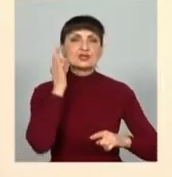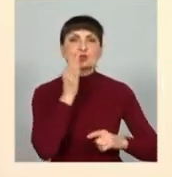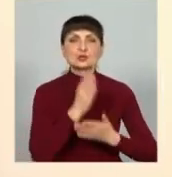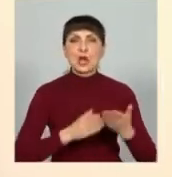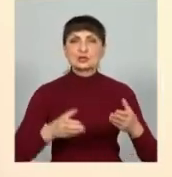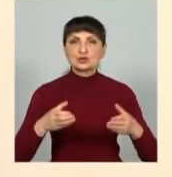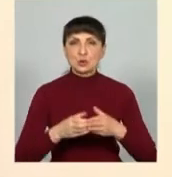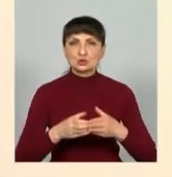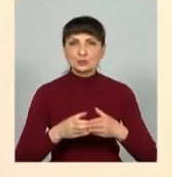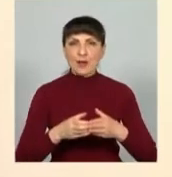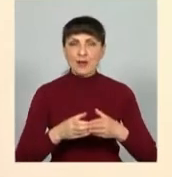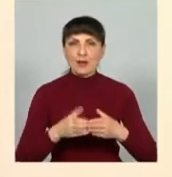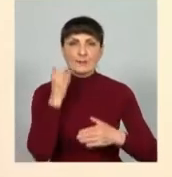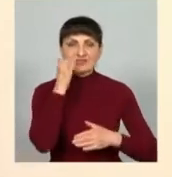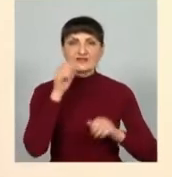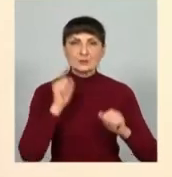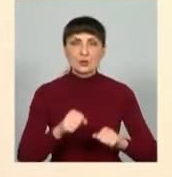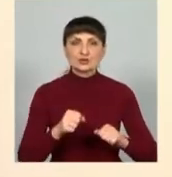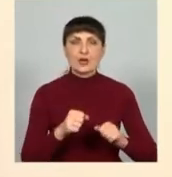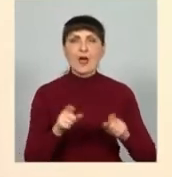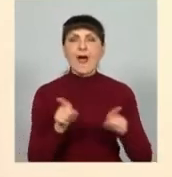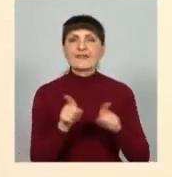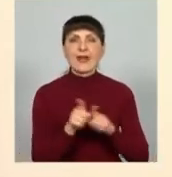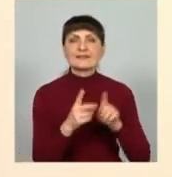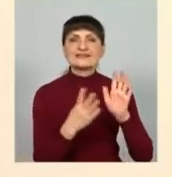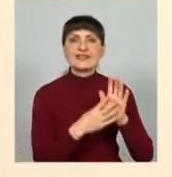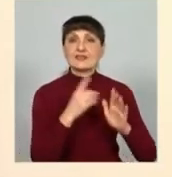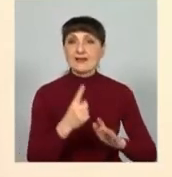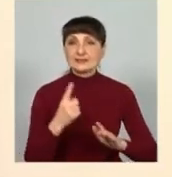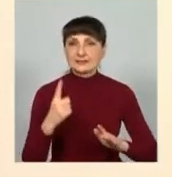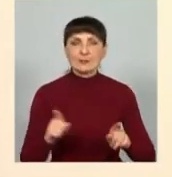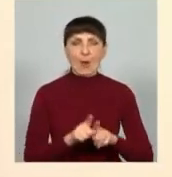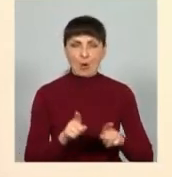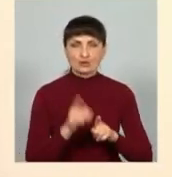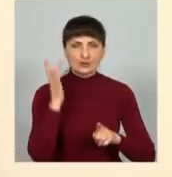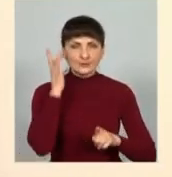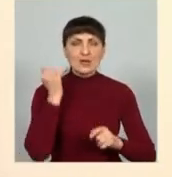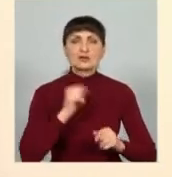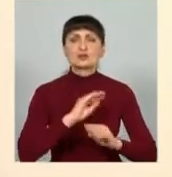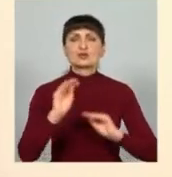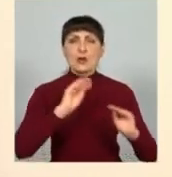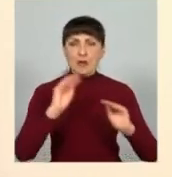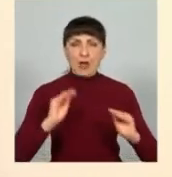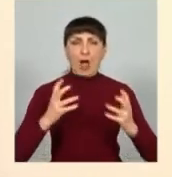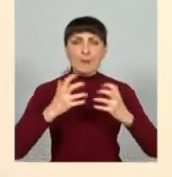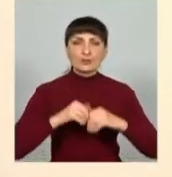службы, аналог 911. Сейчас идет наладка оборудования и обучение персонала.